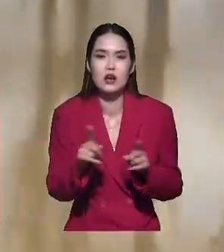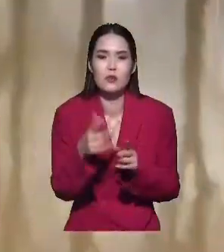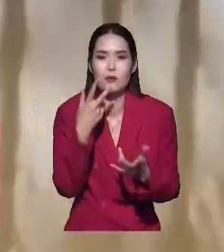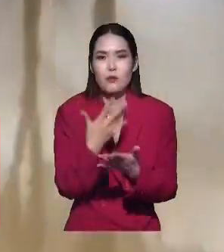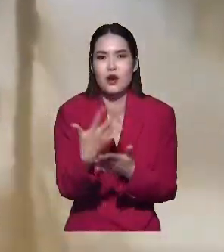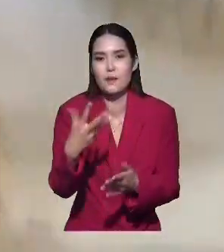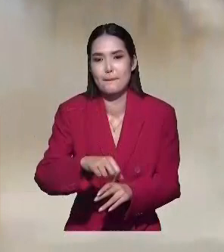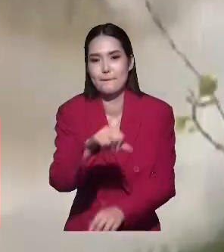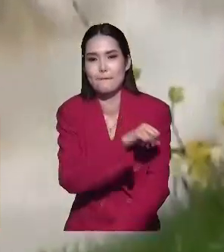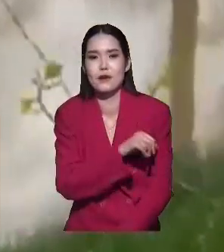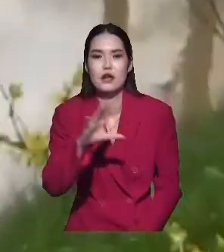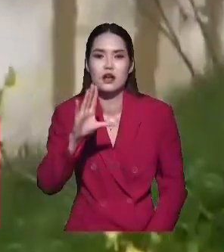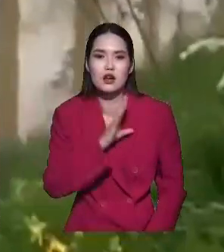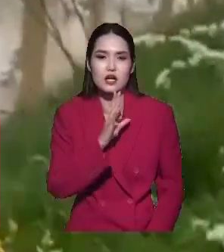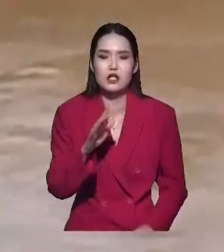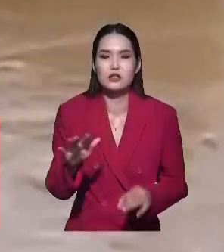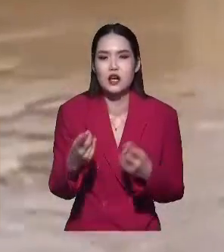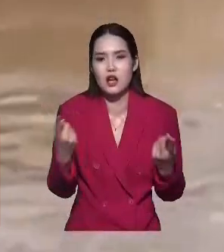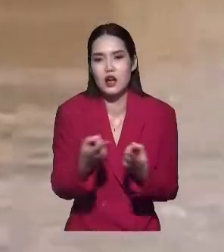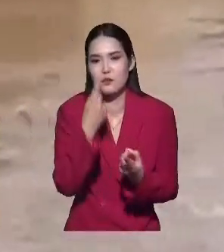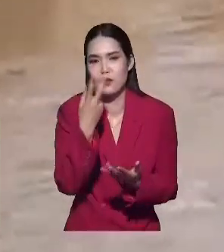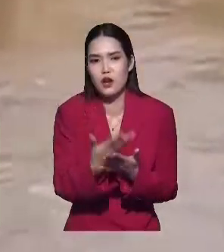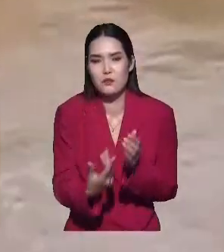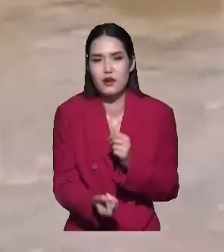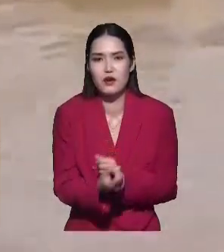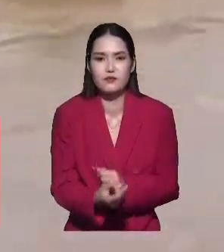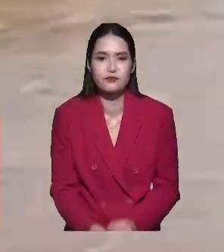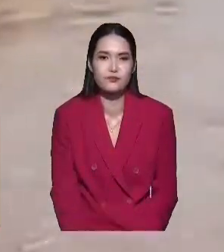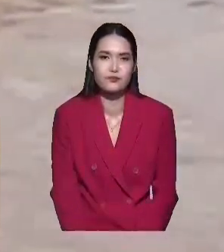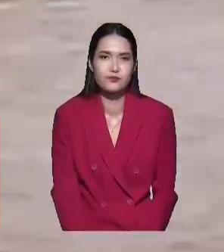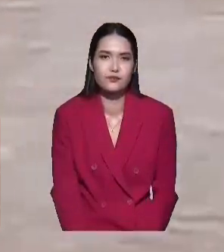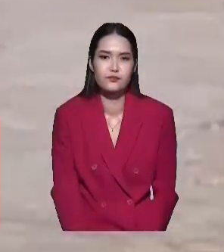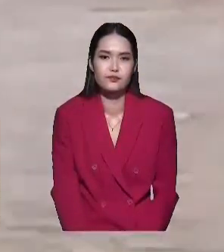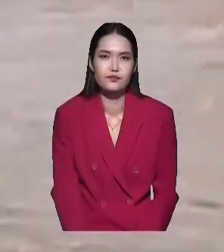что примерно на 2 метра выше обычного показателя. Дана Ермак, Астана, Таймс.